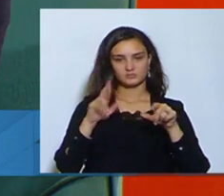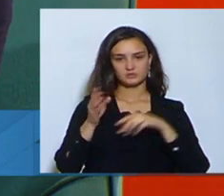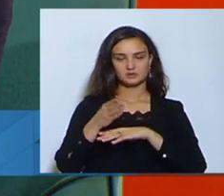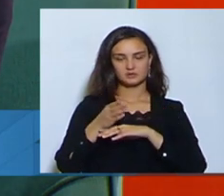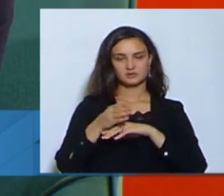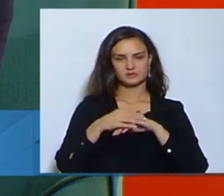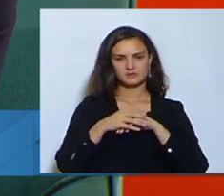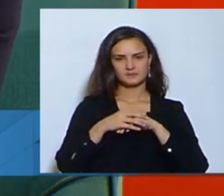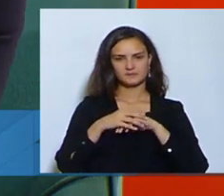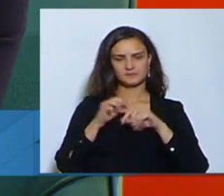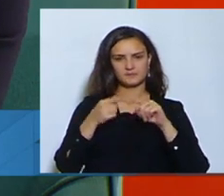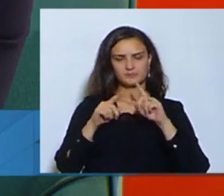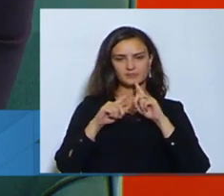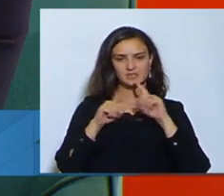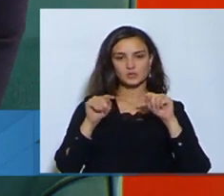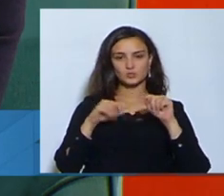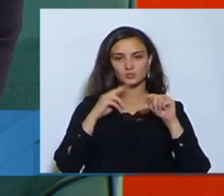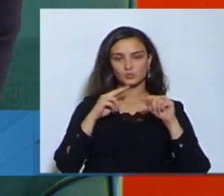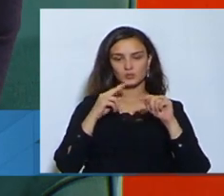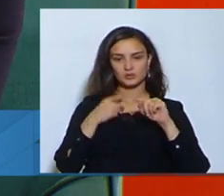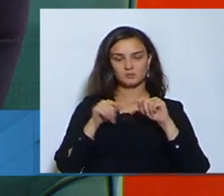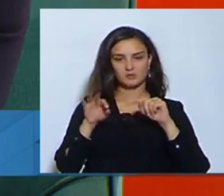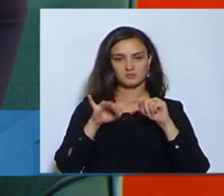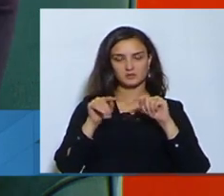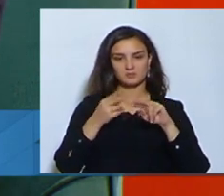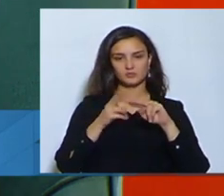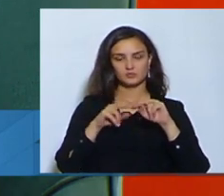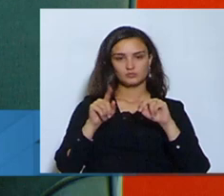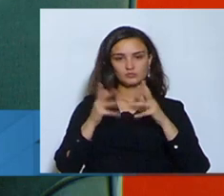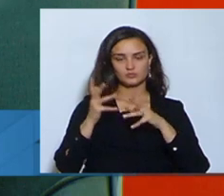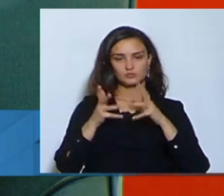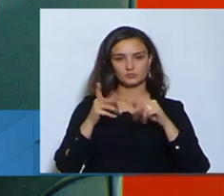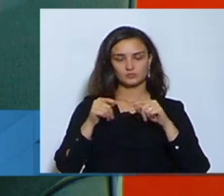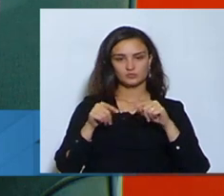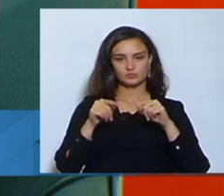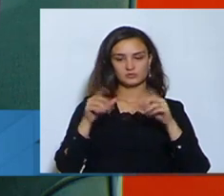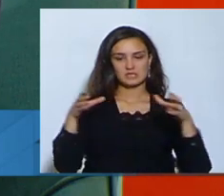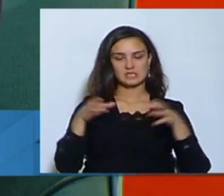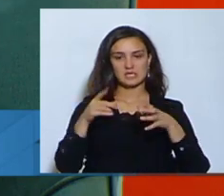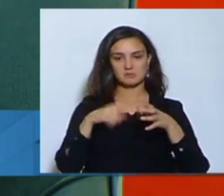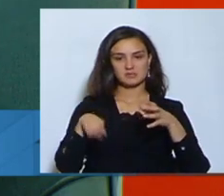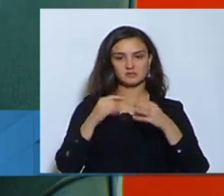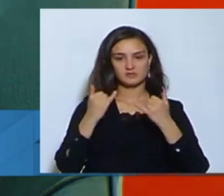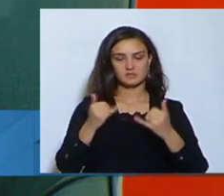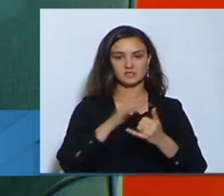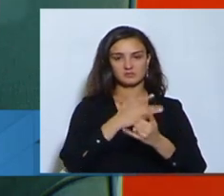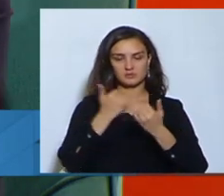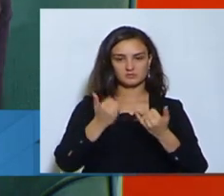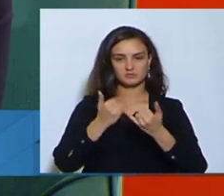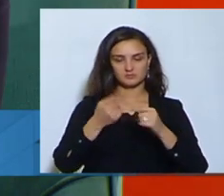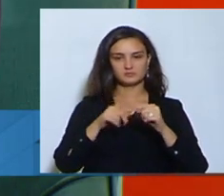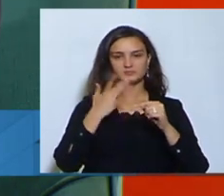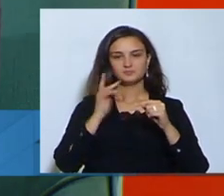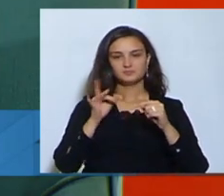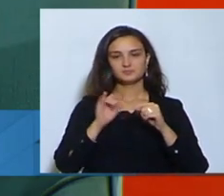თემზე დაფუძნებული, განსაკუთრებული ყურადღება ამას ექცევა, იმიტომ რომ თუ თემზე დაფუძნებული სერვისები გვაქვს, ისე როგორც რა ვიცი, კბილი რო